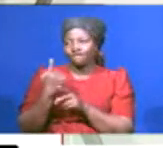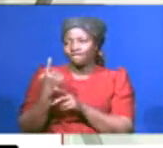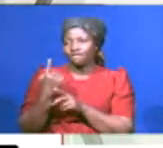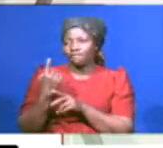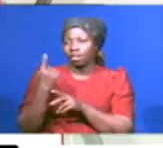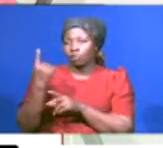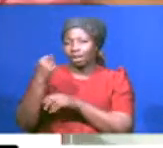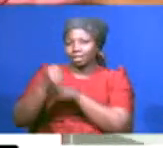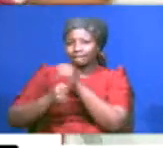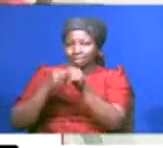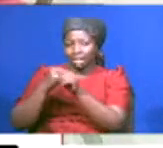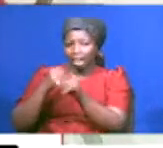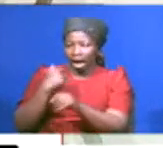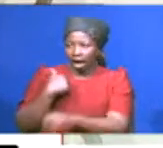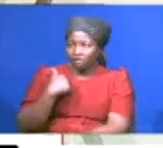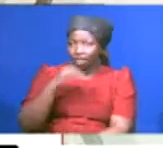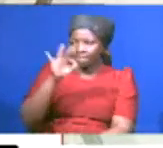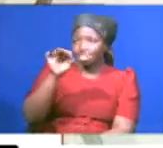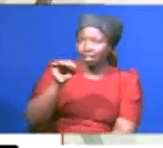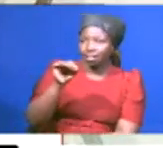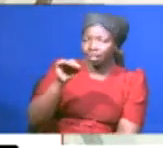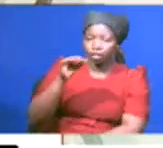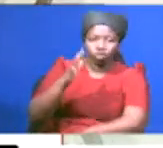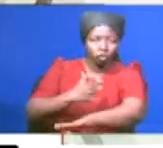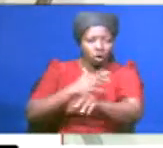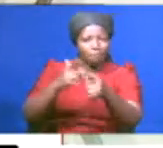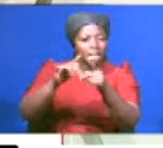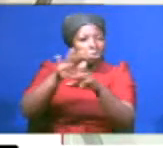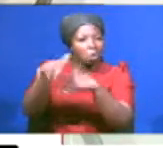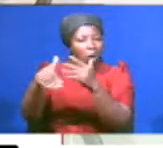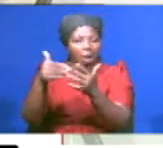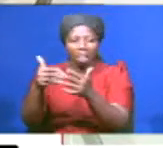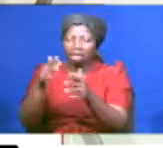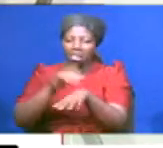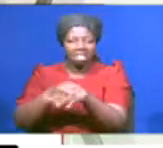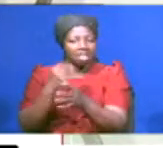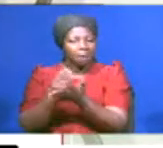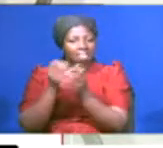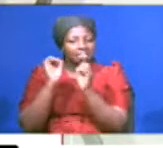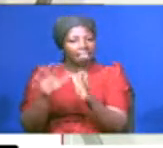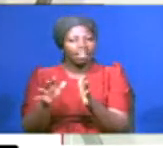30 na zote dead stock. You see? Dead stock.